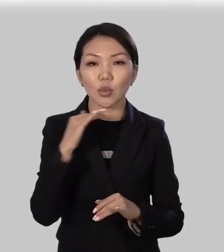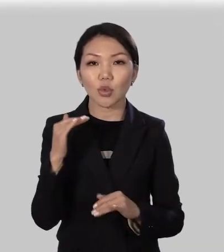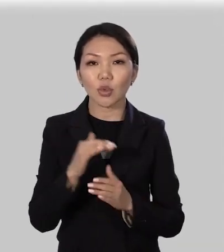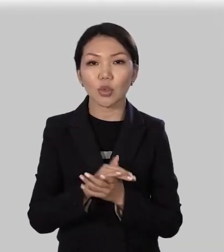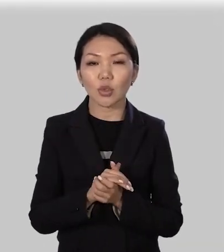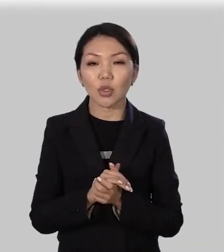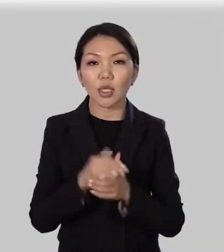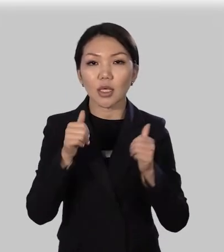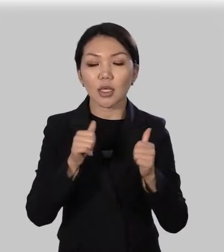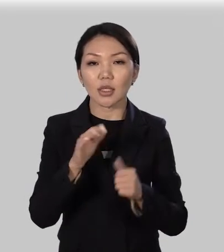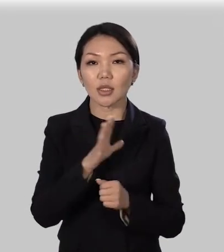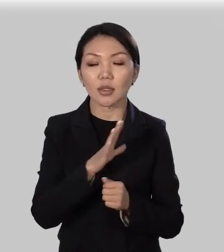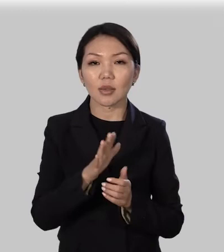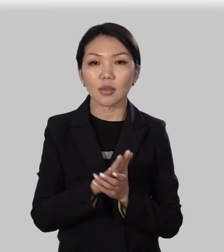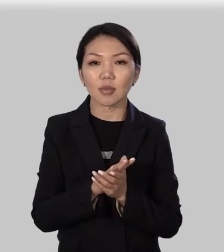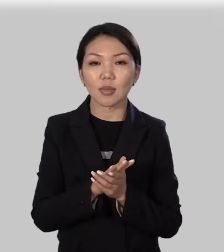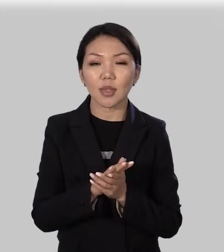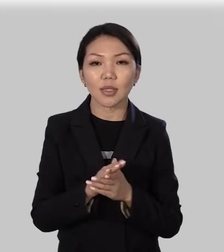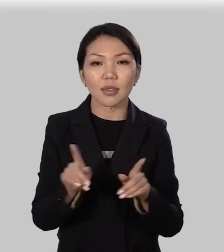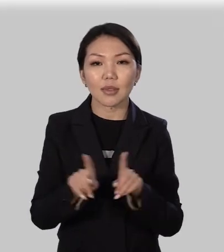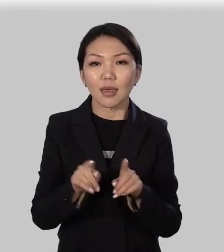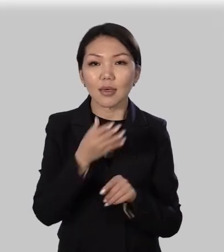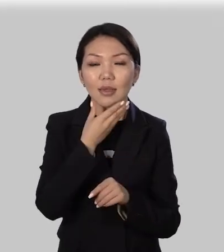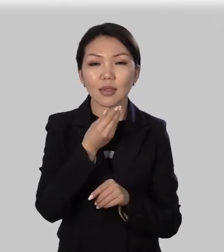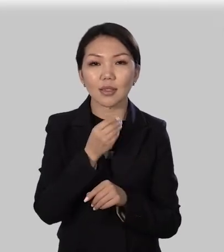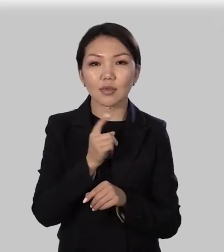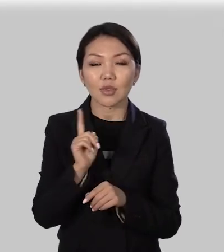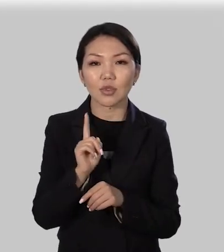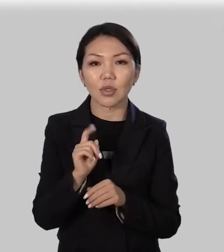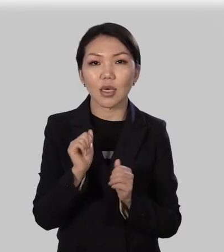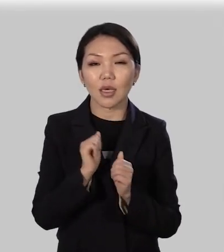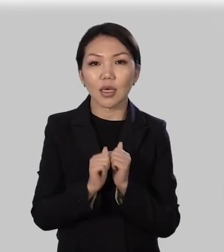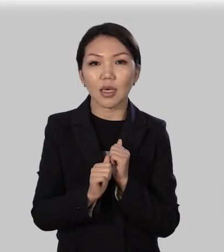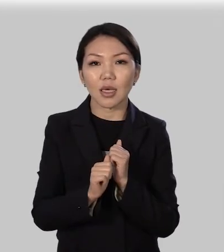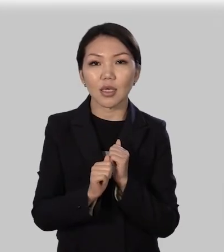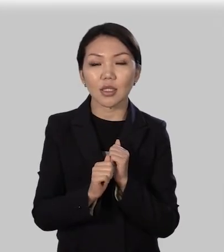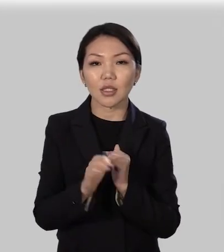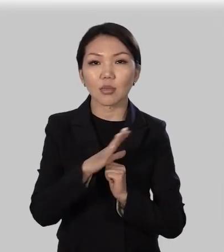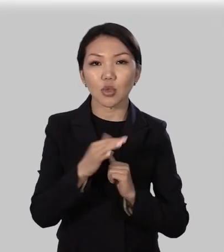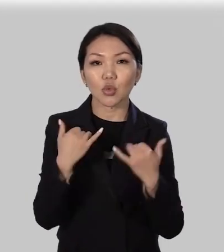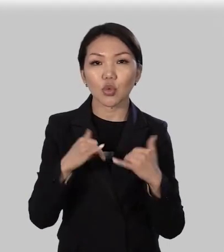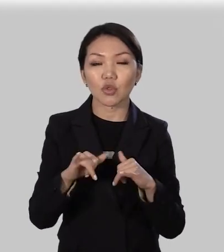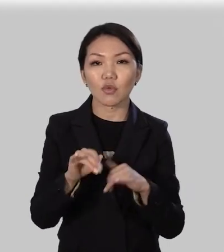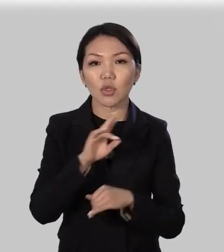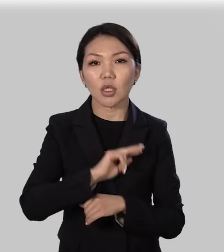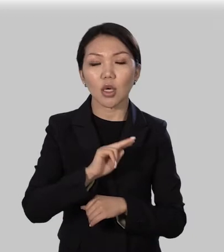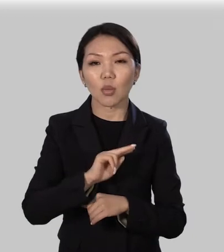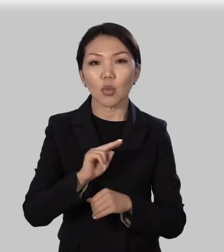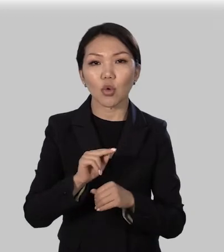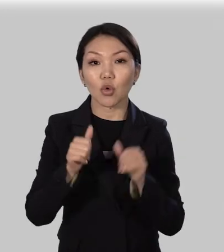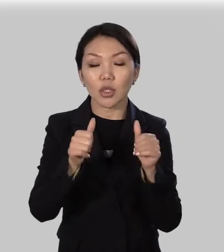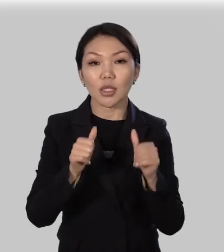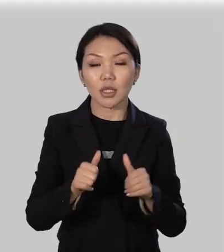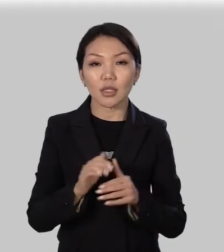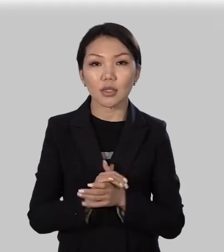полотна были так хороши, что вызывали возгласы восхищения, и что каждый ученик был удивлен работой другого.